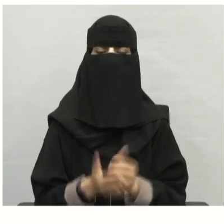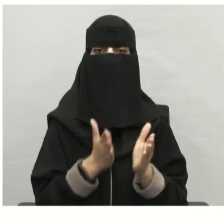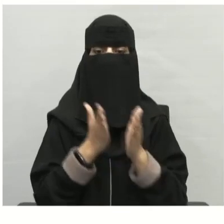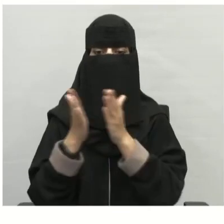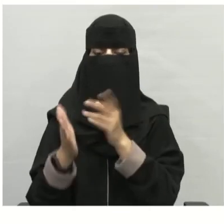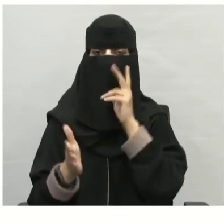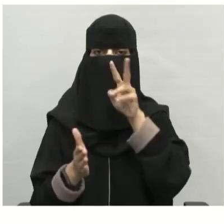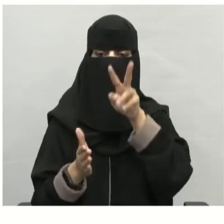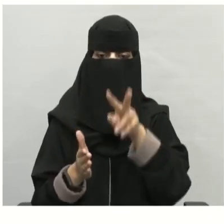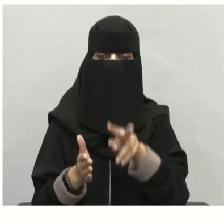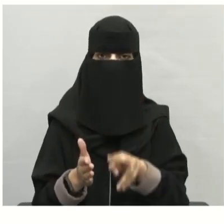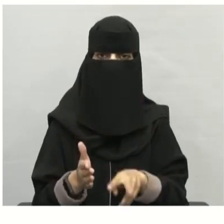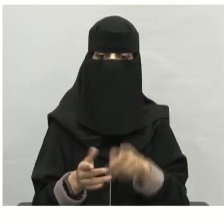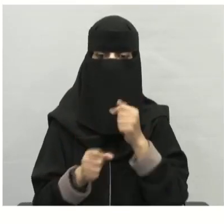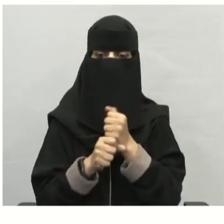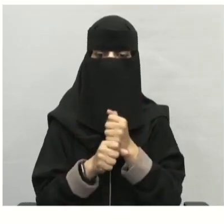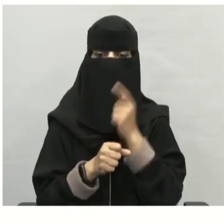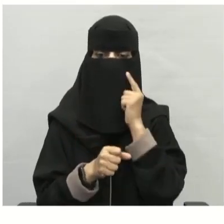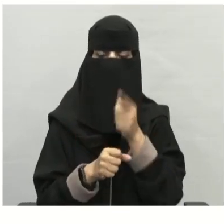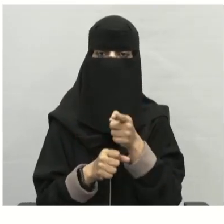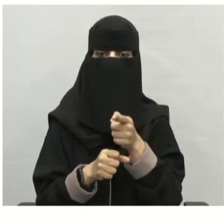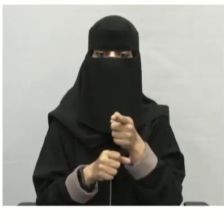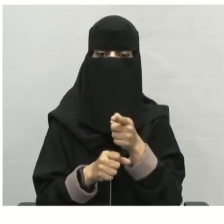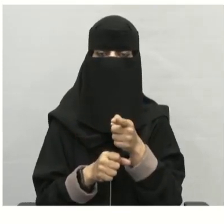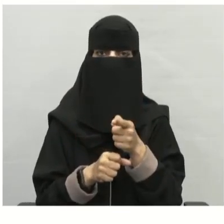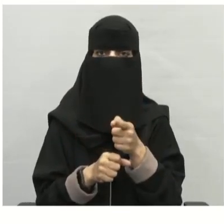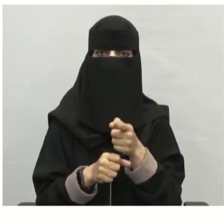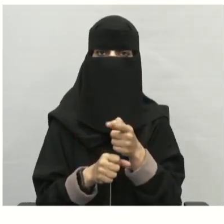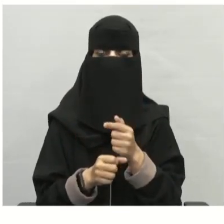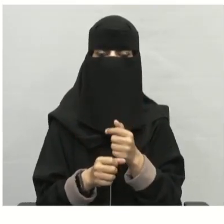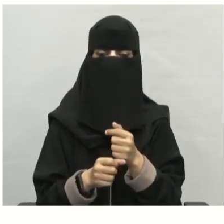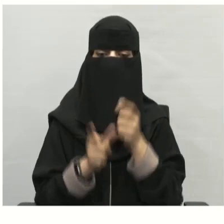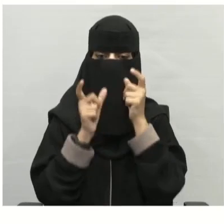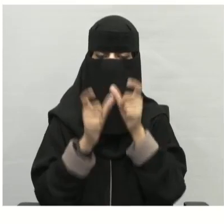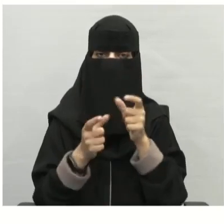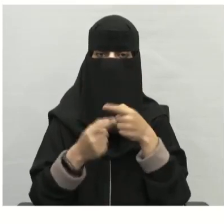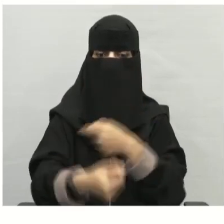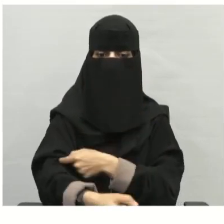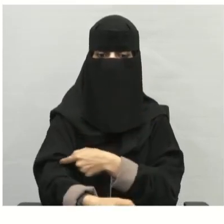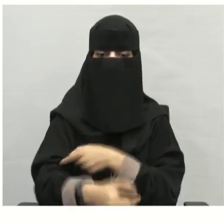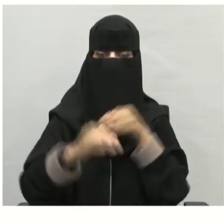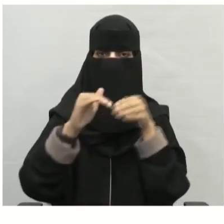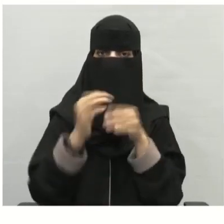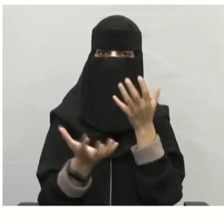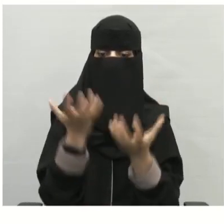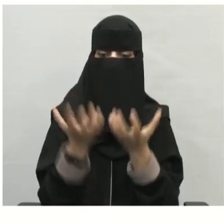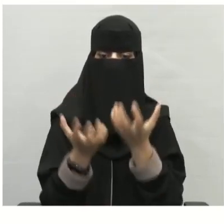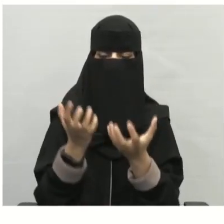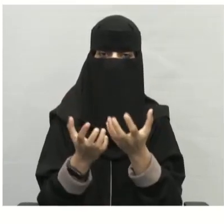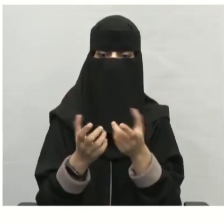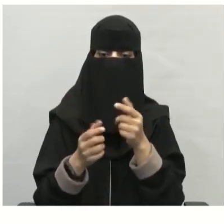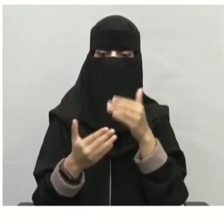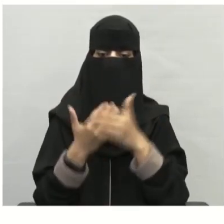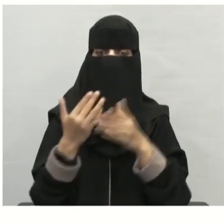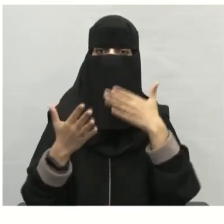كانت لدينا هنا كما تشاهد في الصوره التي امامك الوقايه الصحيه داخل المطبخ من